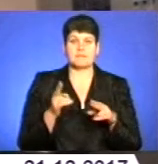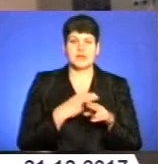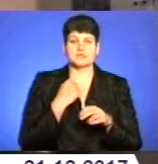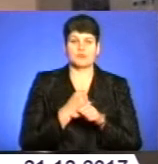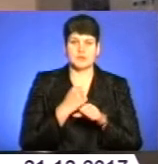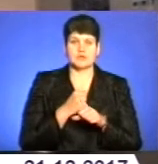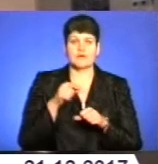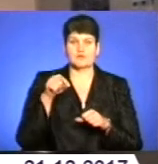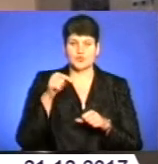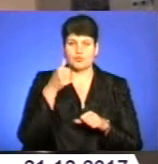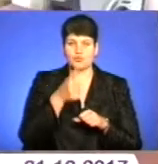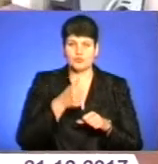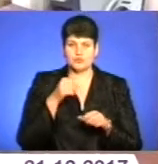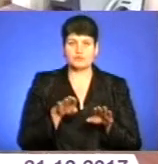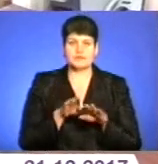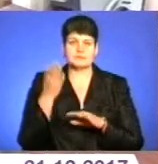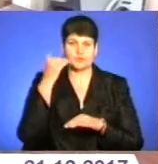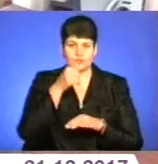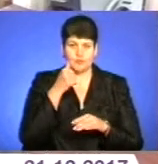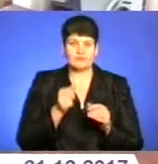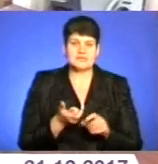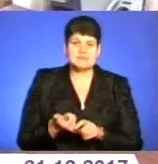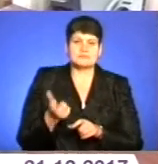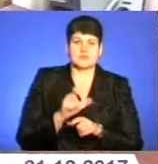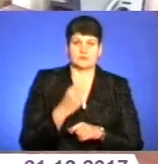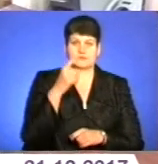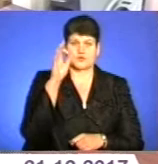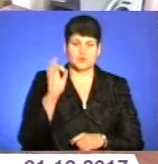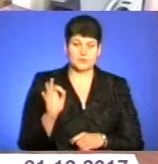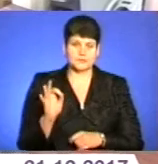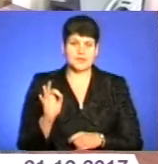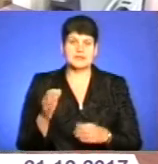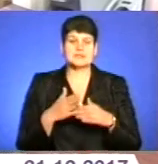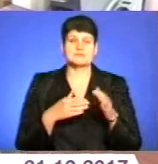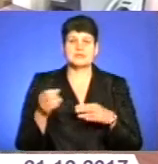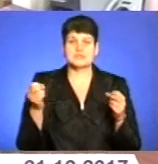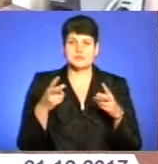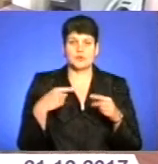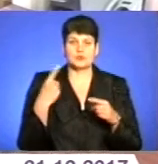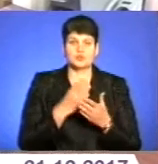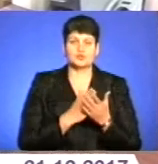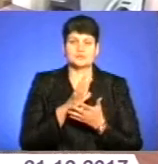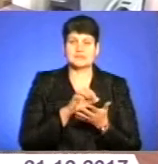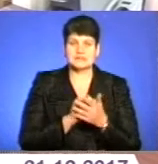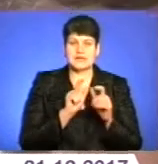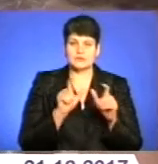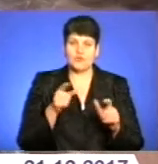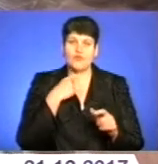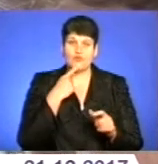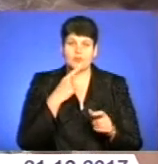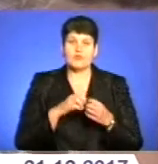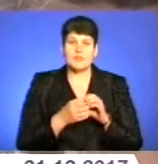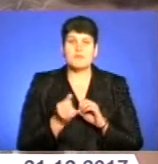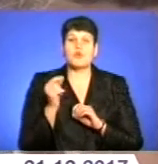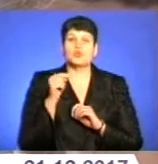Тернопільщині порівняно з минулим роком зріс на 1%. Фахівці обласної служби зайнятості пояснюють, найперша проблема в тому, що вакансій,